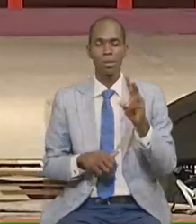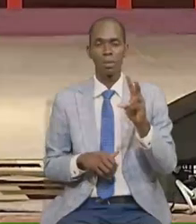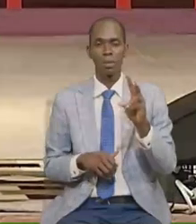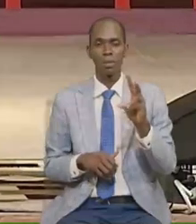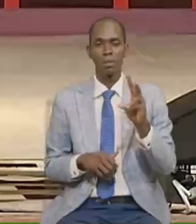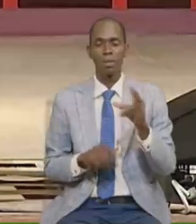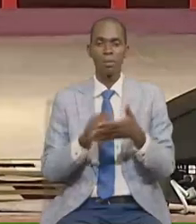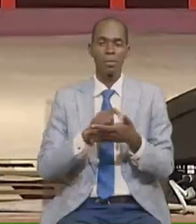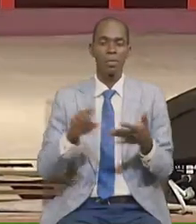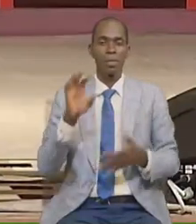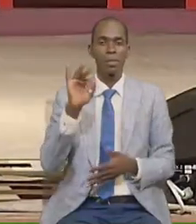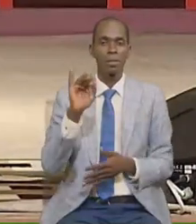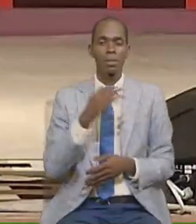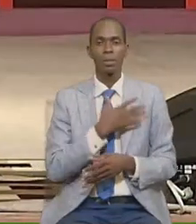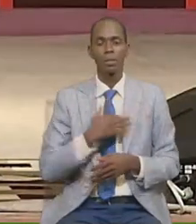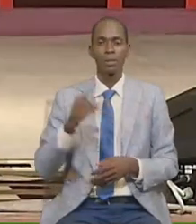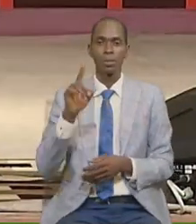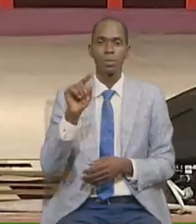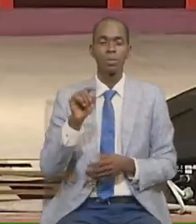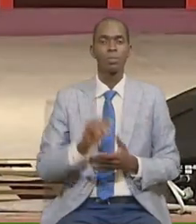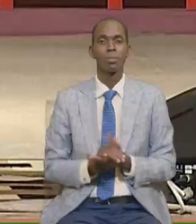19 et 20